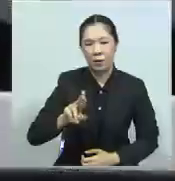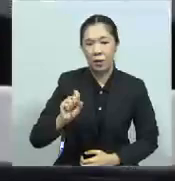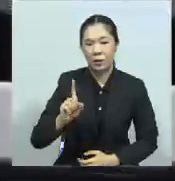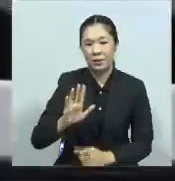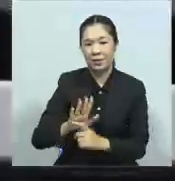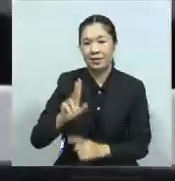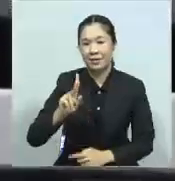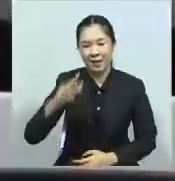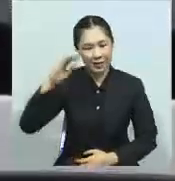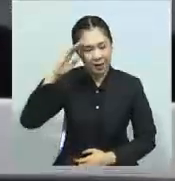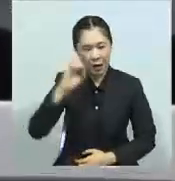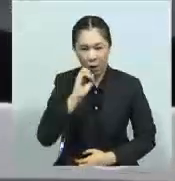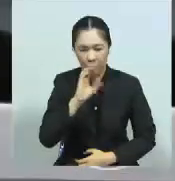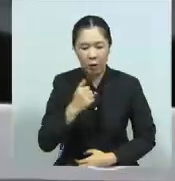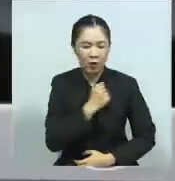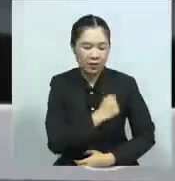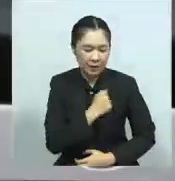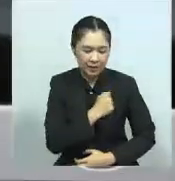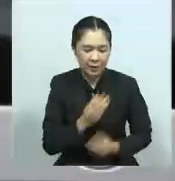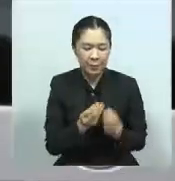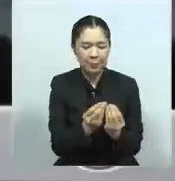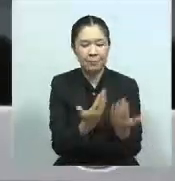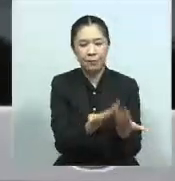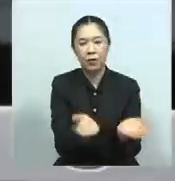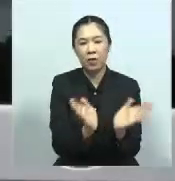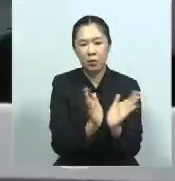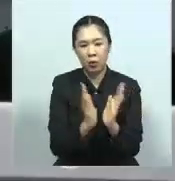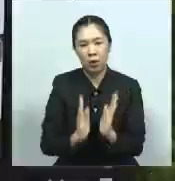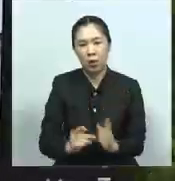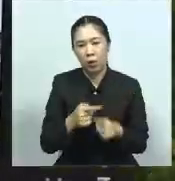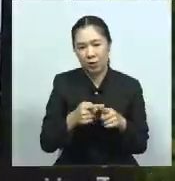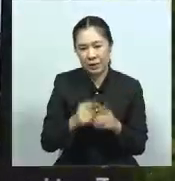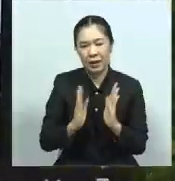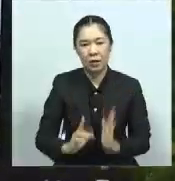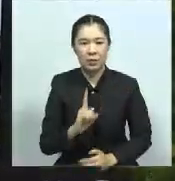4ก็แสดงความเสียใจกับญาติและครอบครัวของผู้เสียชีวิตและผู้ที่ได้รับบาดเจ็บค่ะ